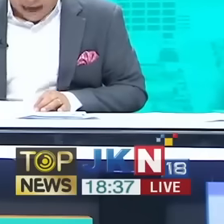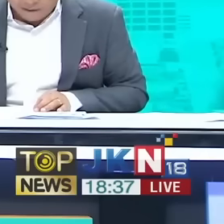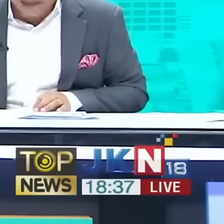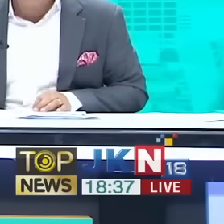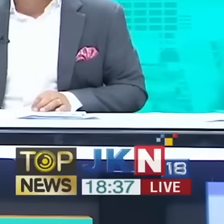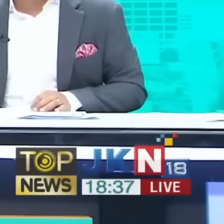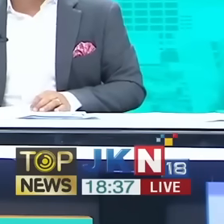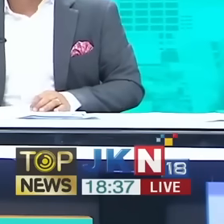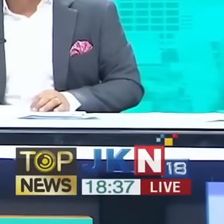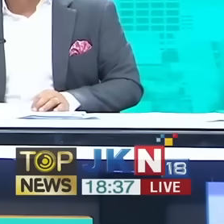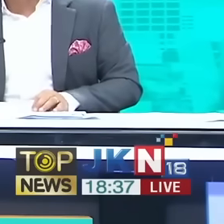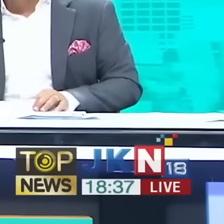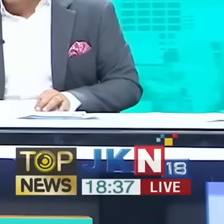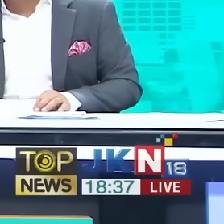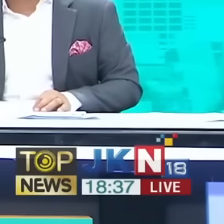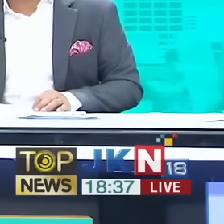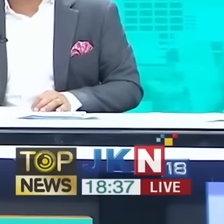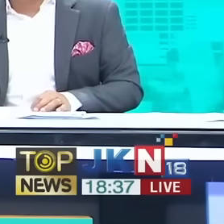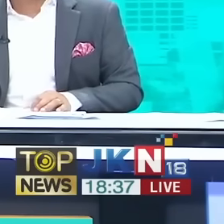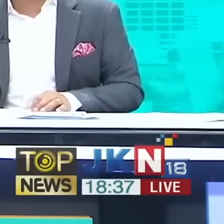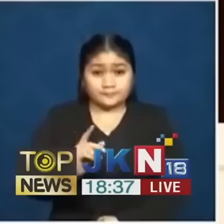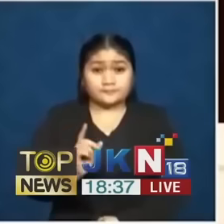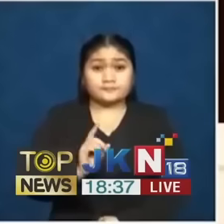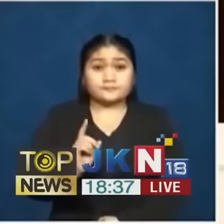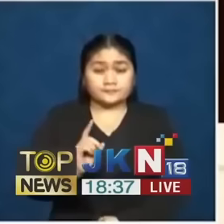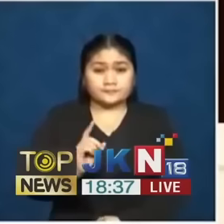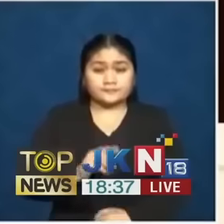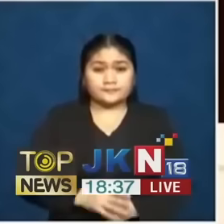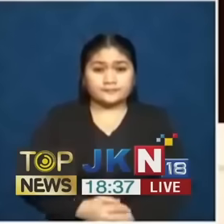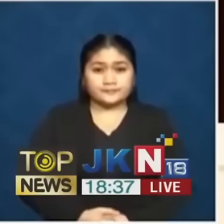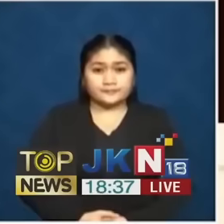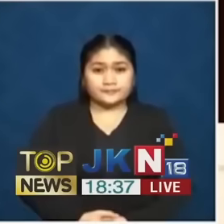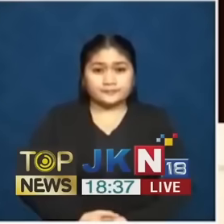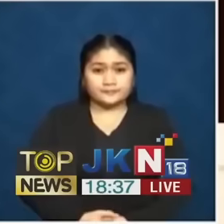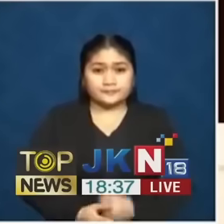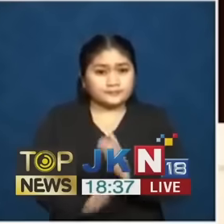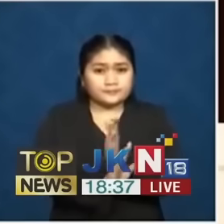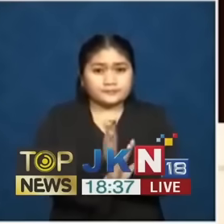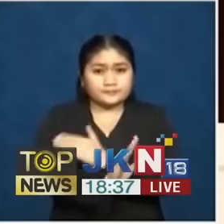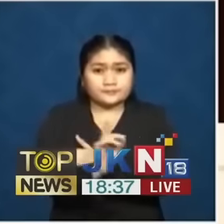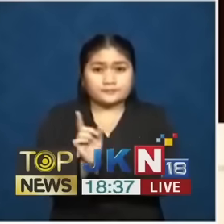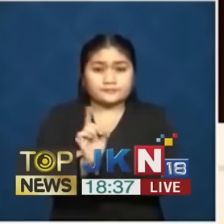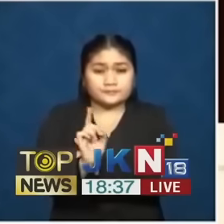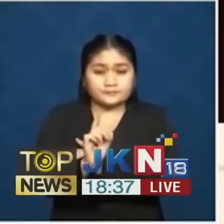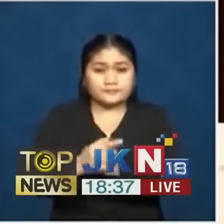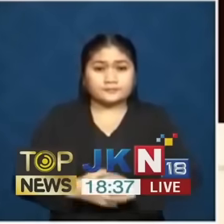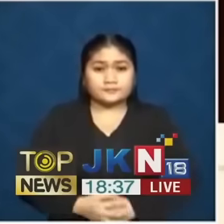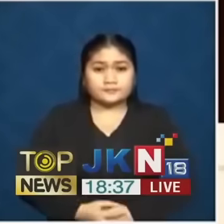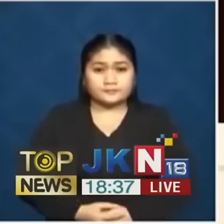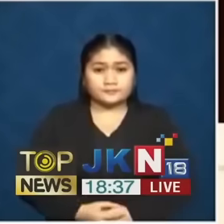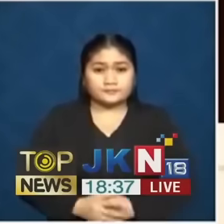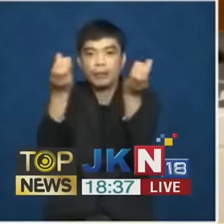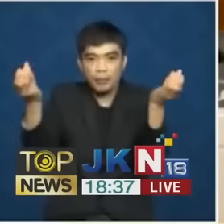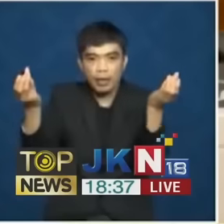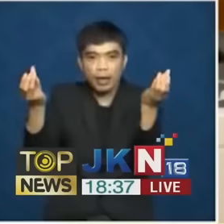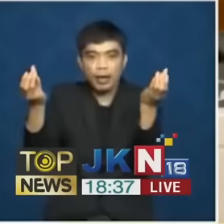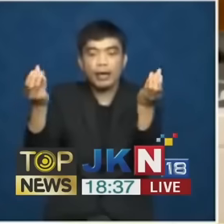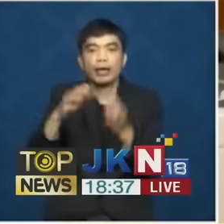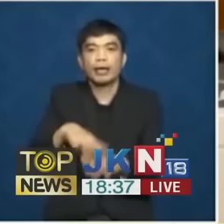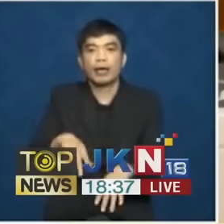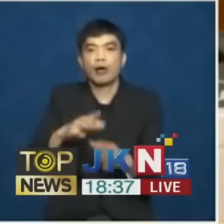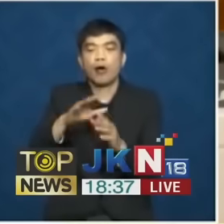ในสภาวันนี้ฮะก็มีการปะทะคารมกันเผ็ดร้อนพอสมควรระหว่างพรรคเพื่อไทยกับพรรคก้าว